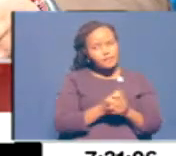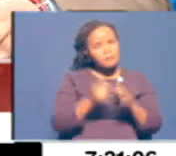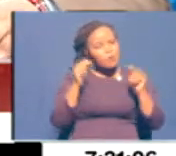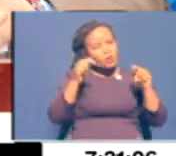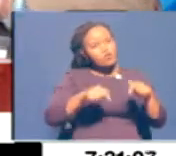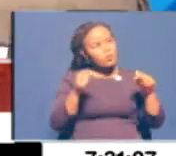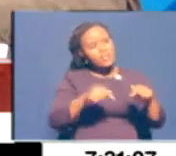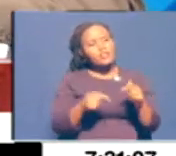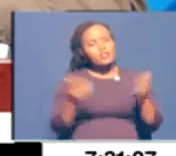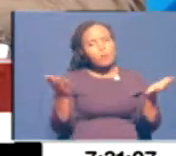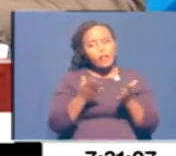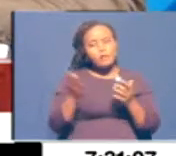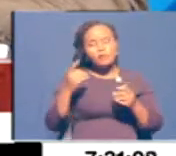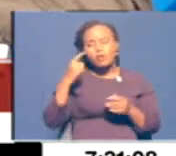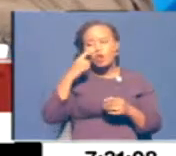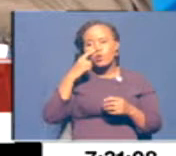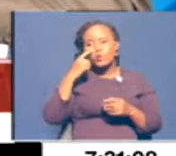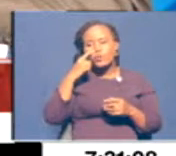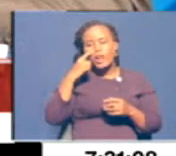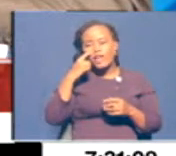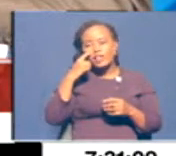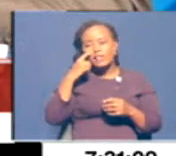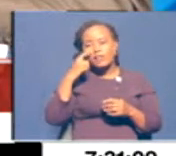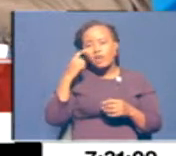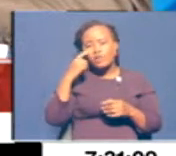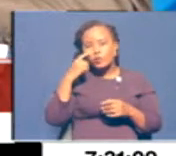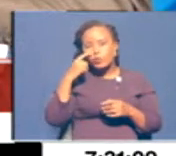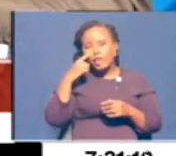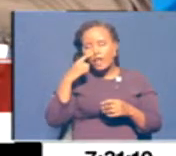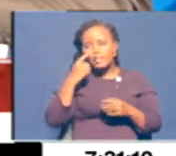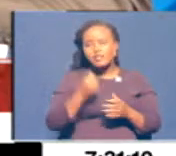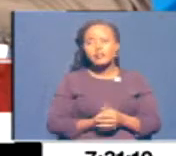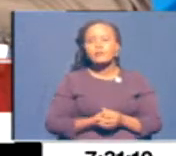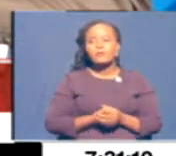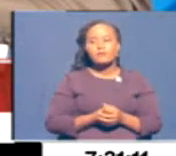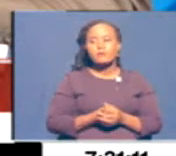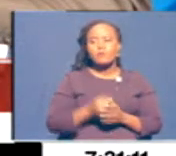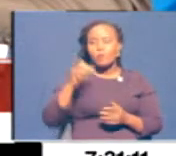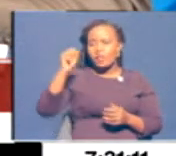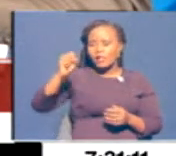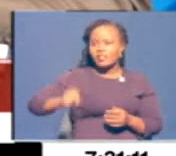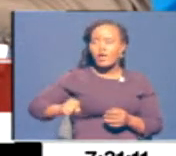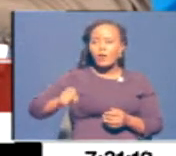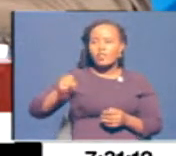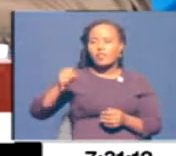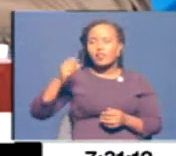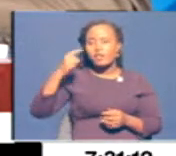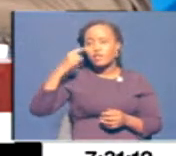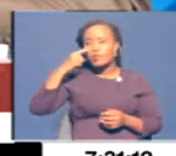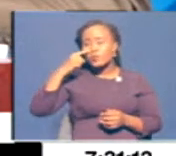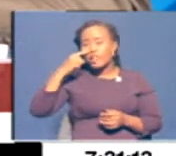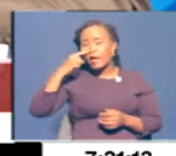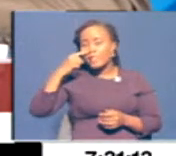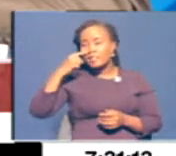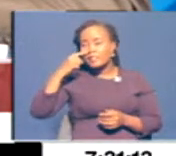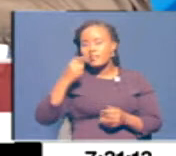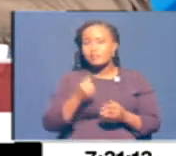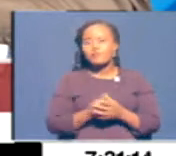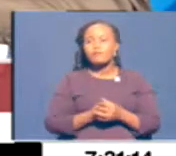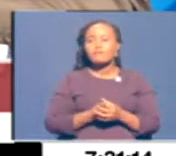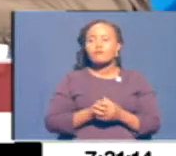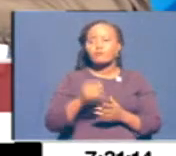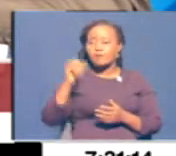ya Sudan. Sudan. South Sudan ama Sudan ya Kusini, South